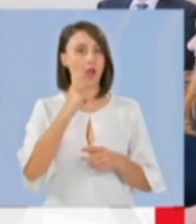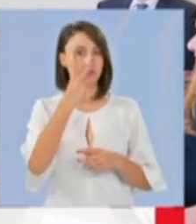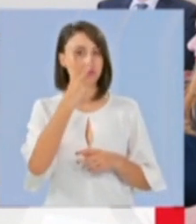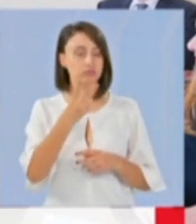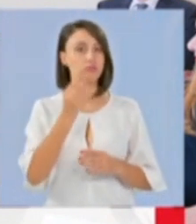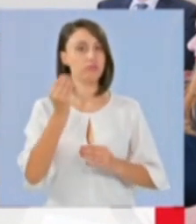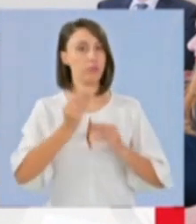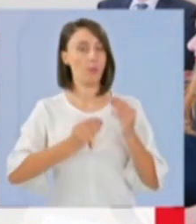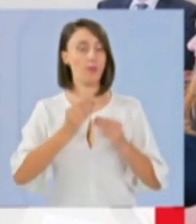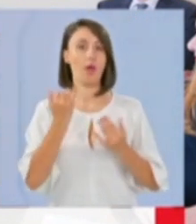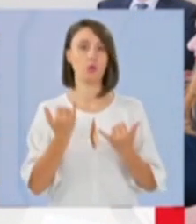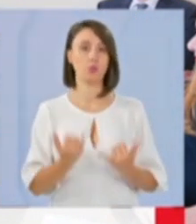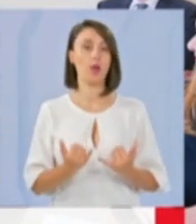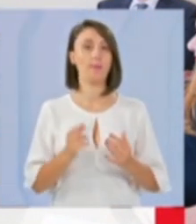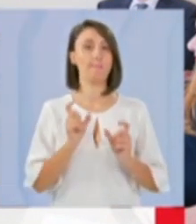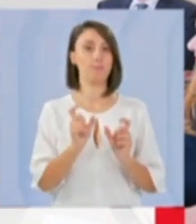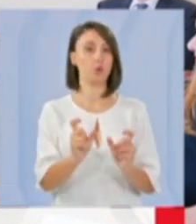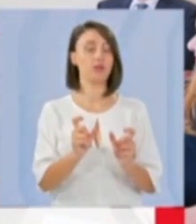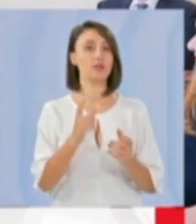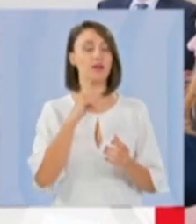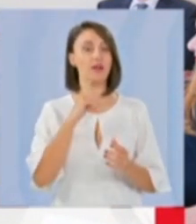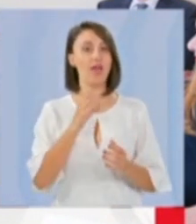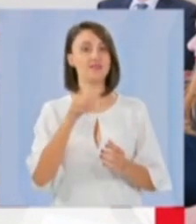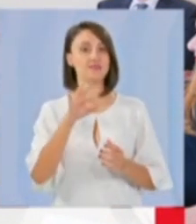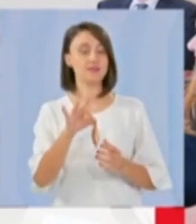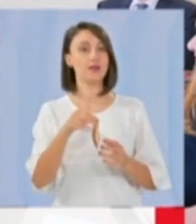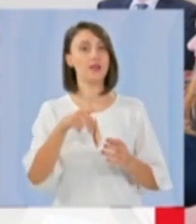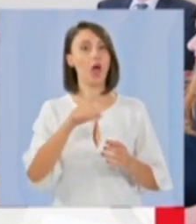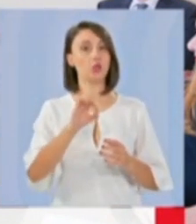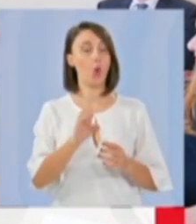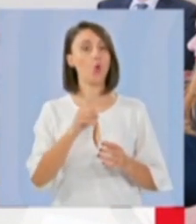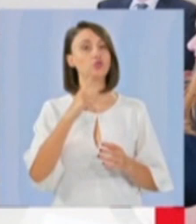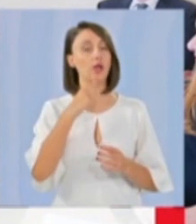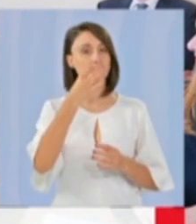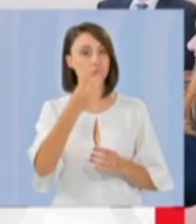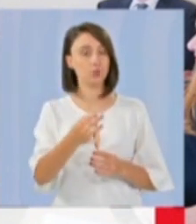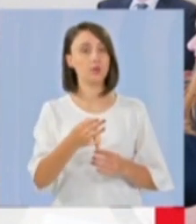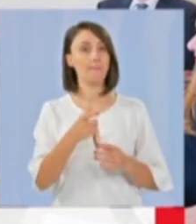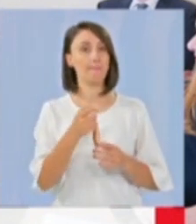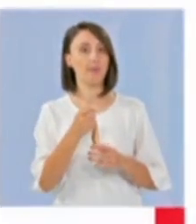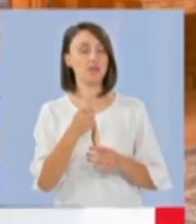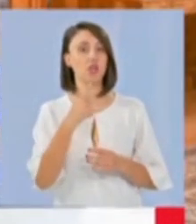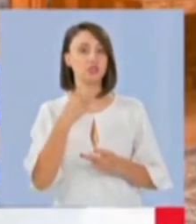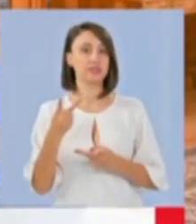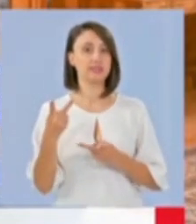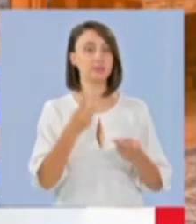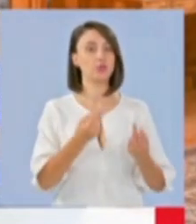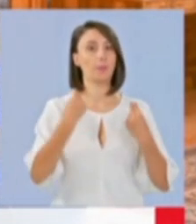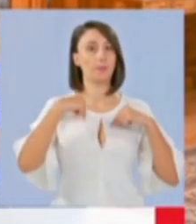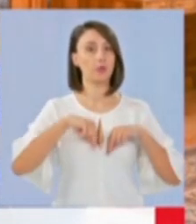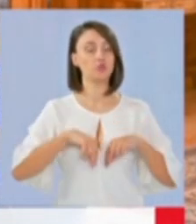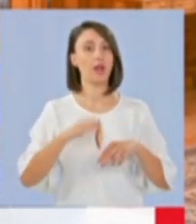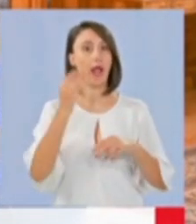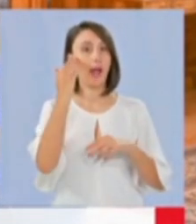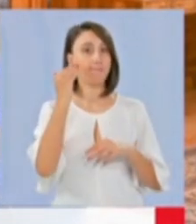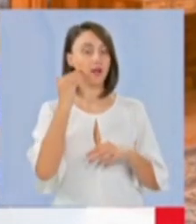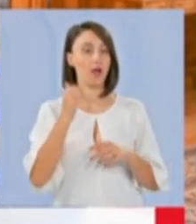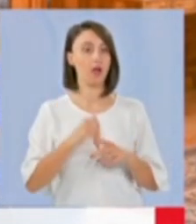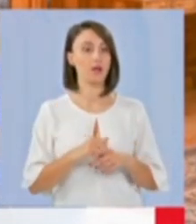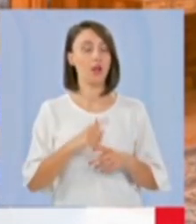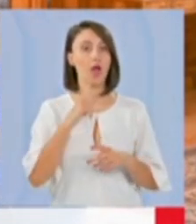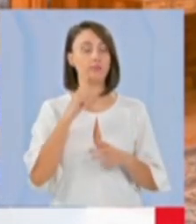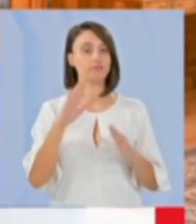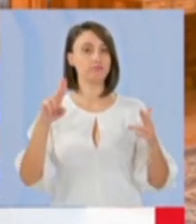referit la problemele actuale de securitate de pe flancul estic al NATO și a apreciat mesajul transmis de președintele american Joe Biden